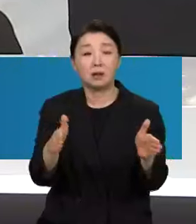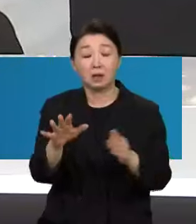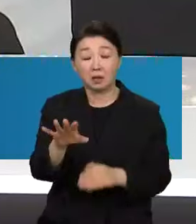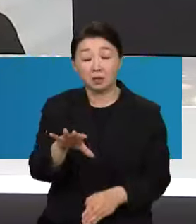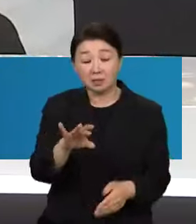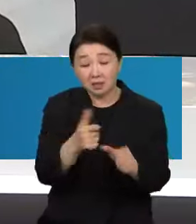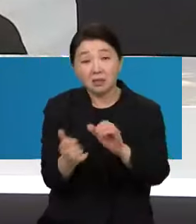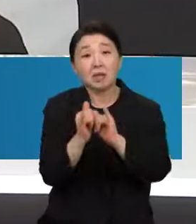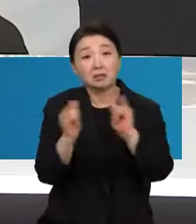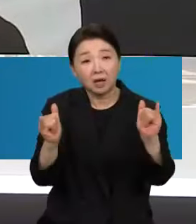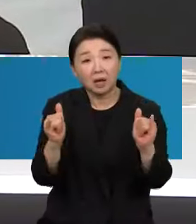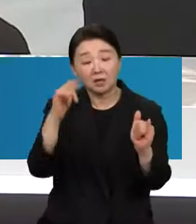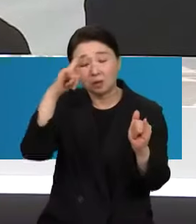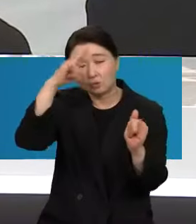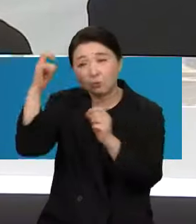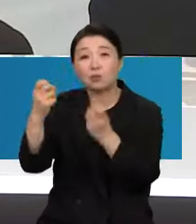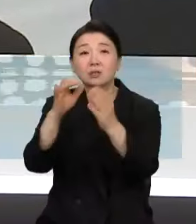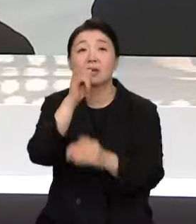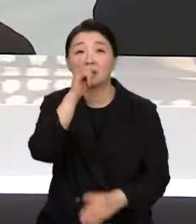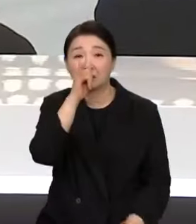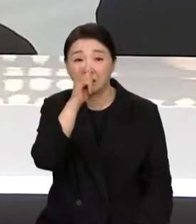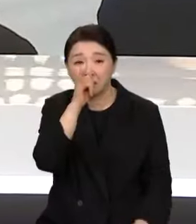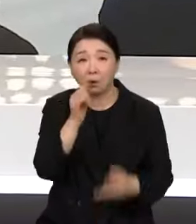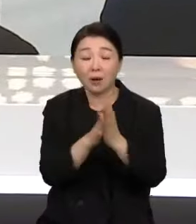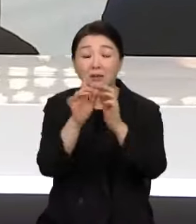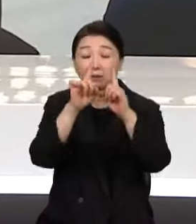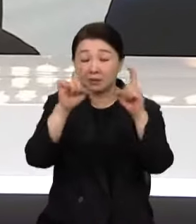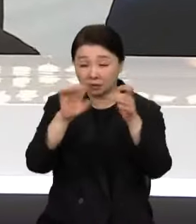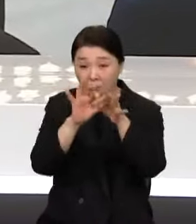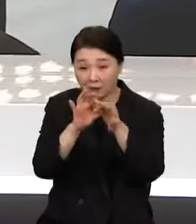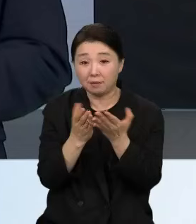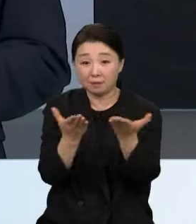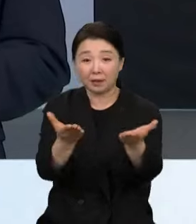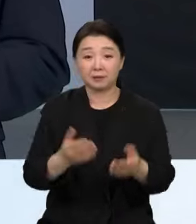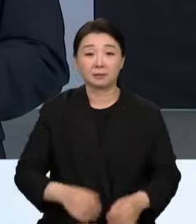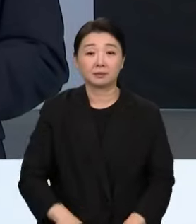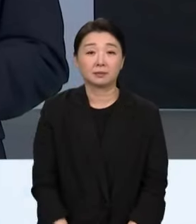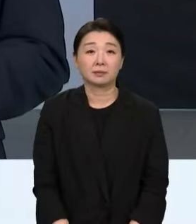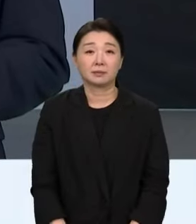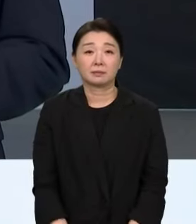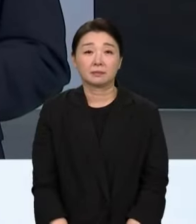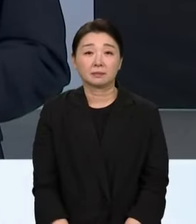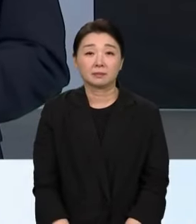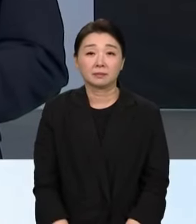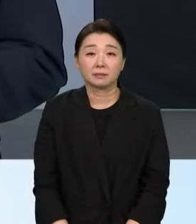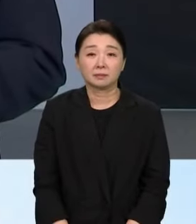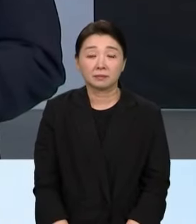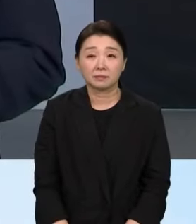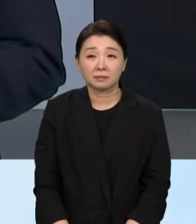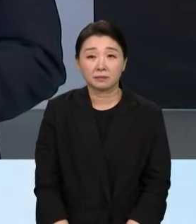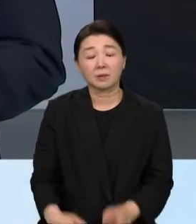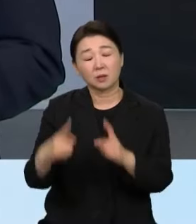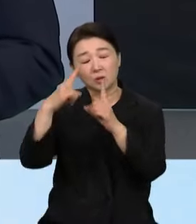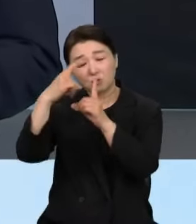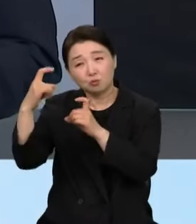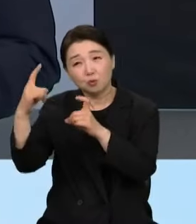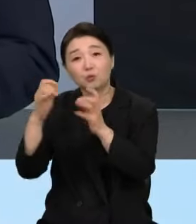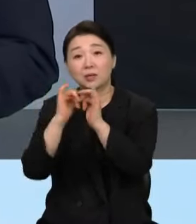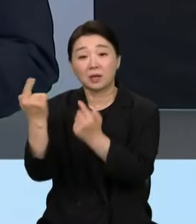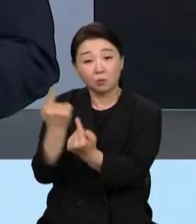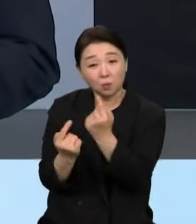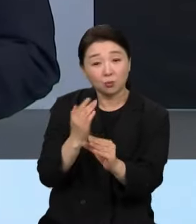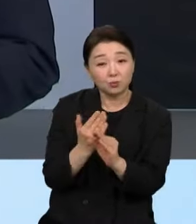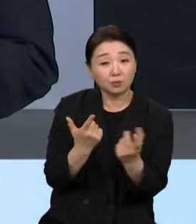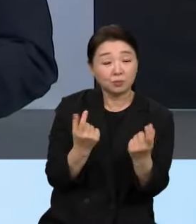있는데 화성시청 분향소에 저희 취재 기자가 나가 있습니다. 자, 이자연 기자, 추모객들 발길이 이어지고 있다고요?